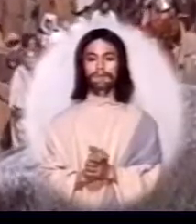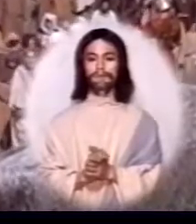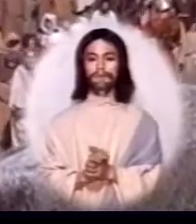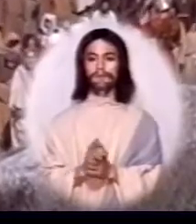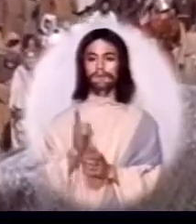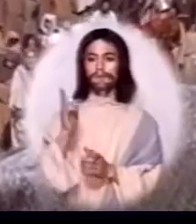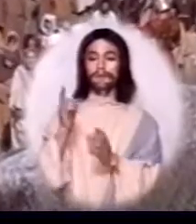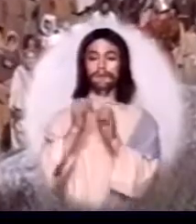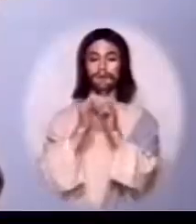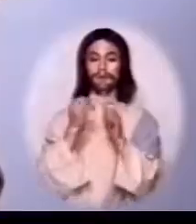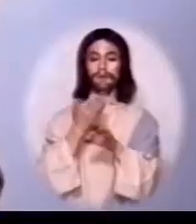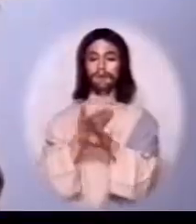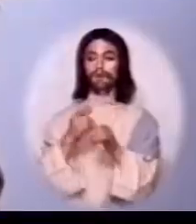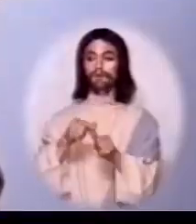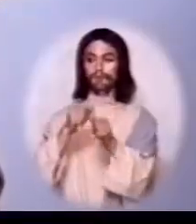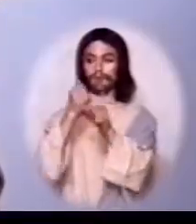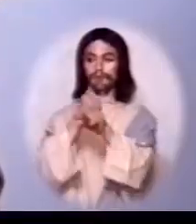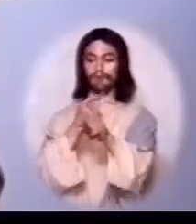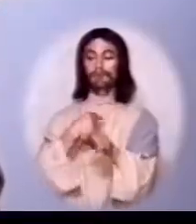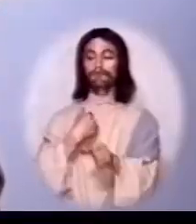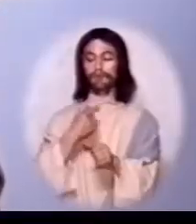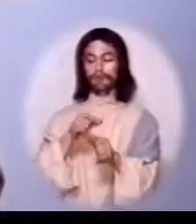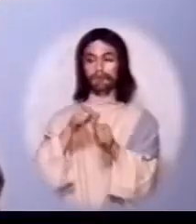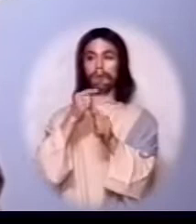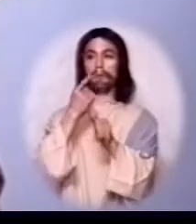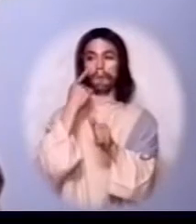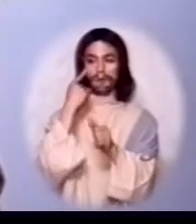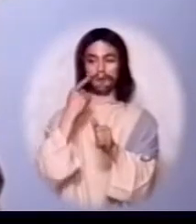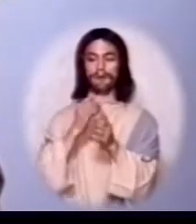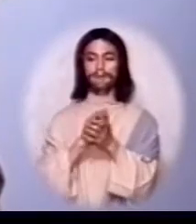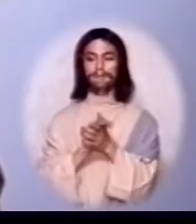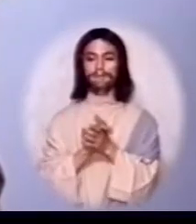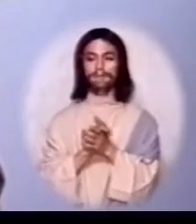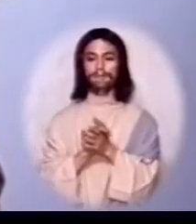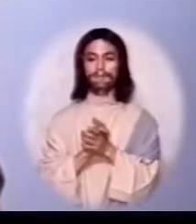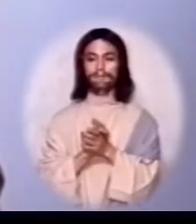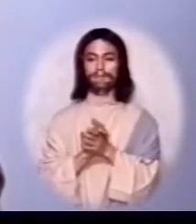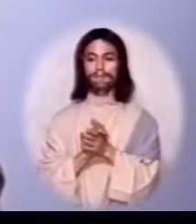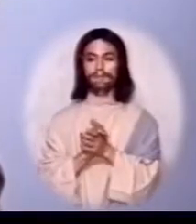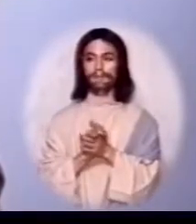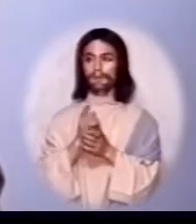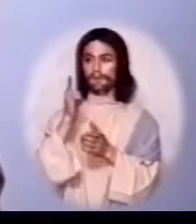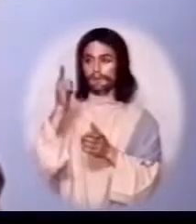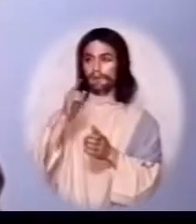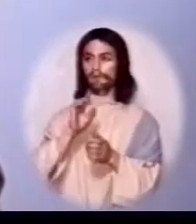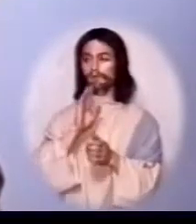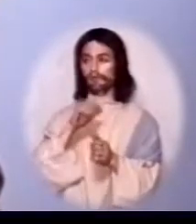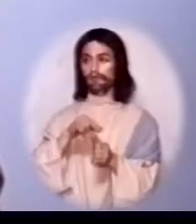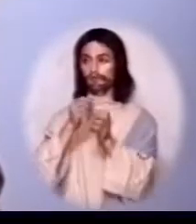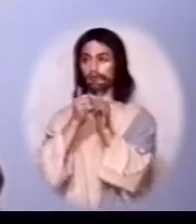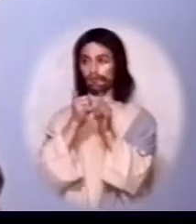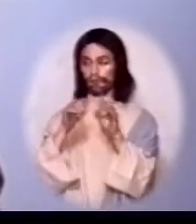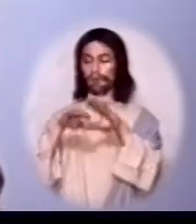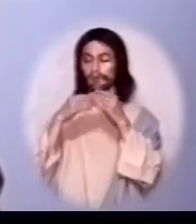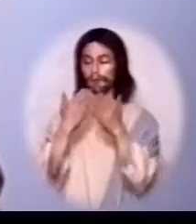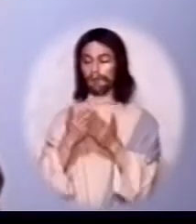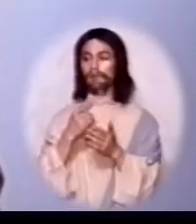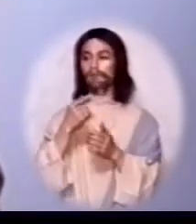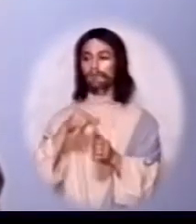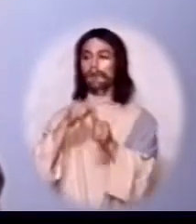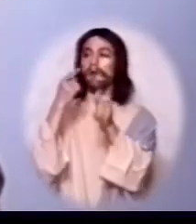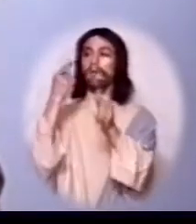이 사람이 남을 구원했으니 자기도 구원하나 보자. 그래, 네가 미시하면은